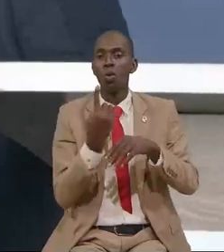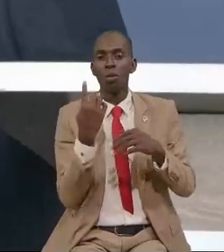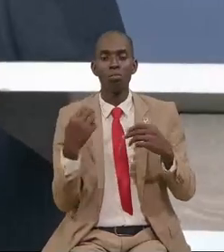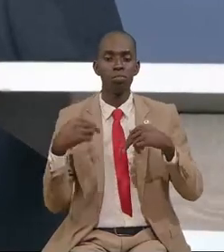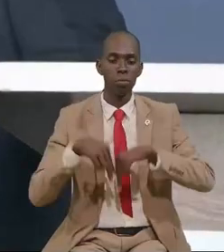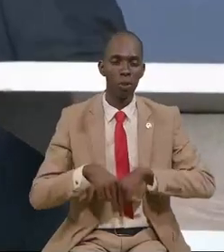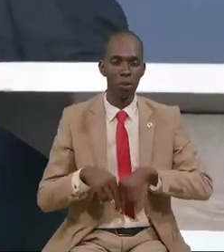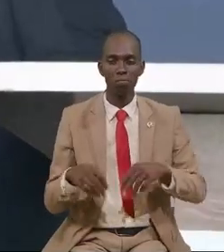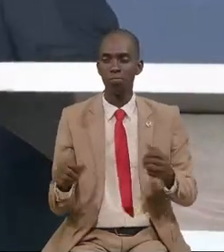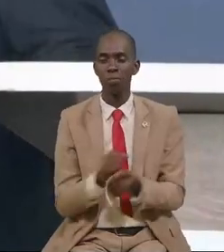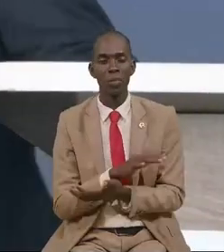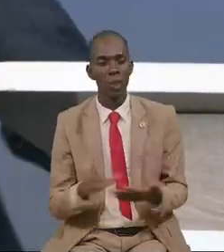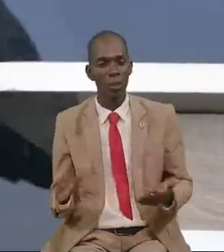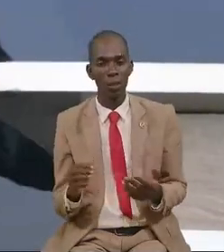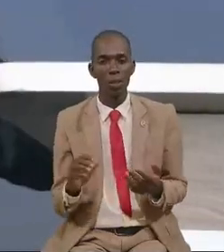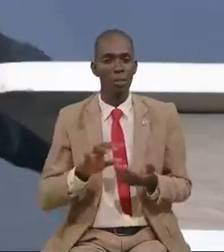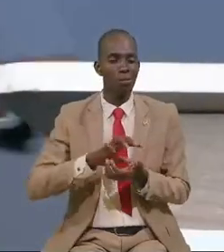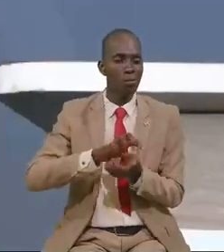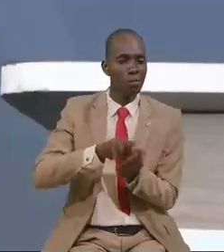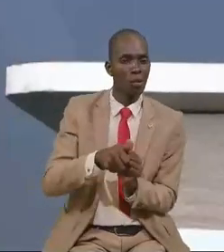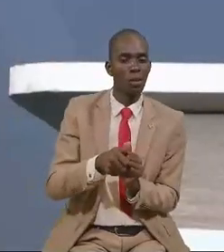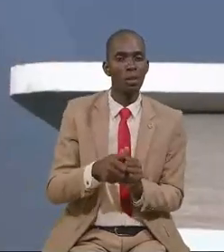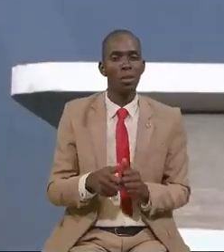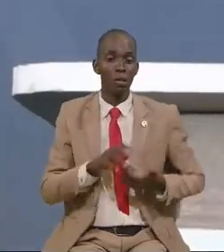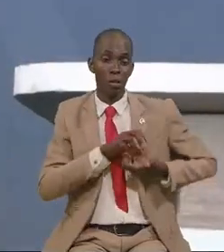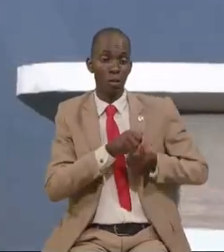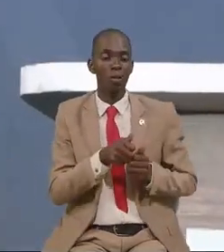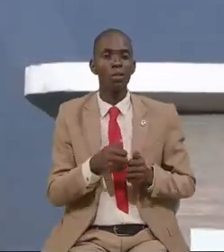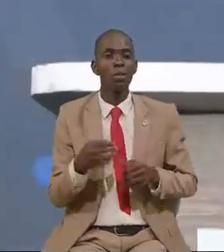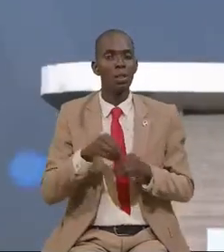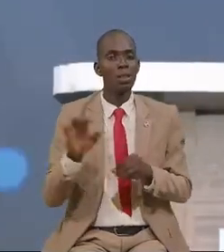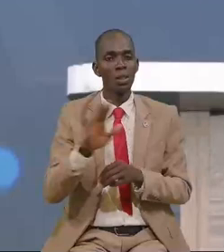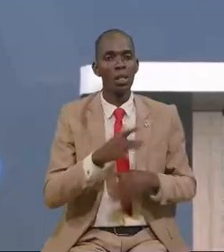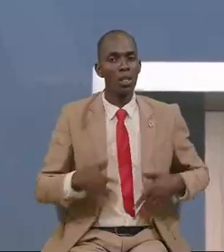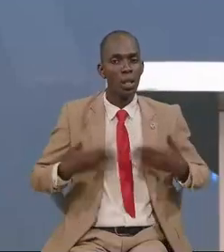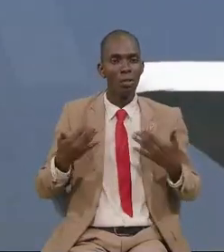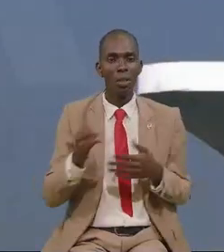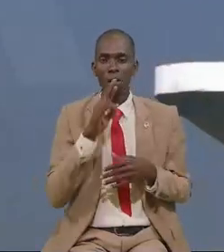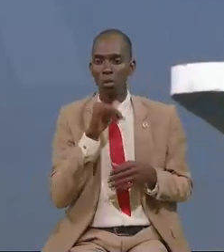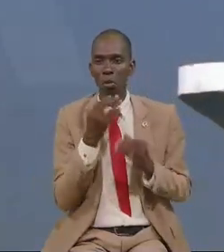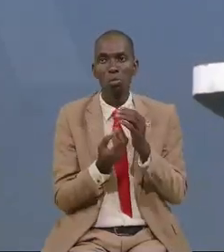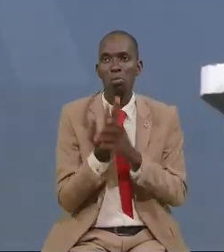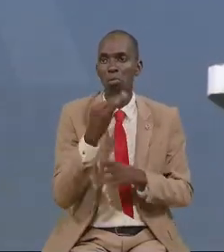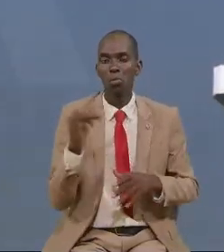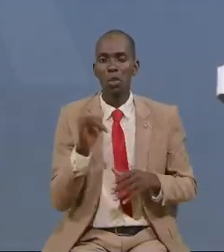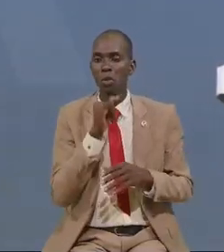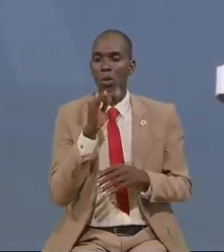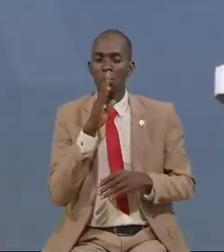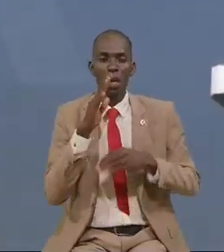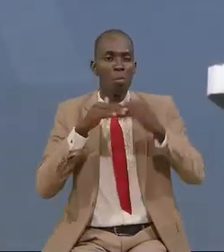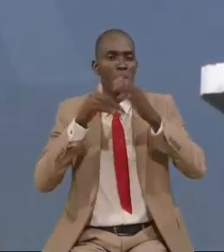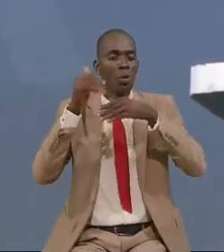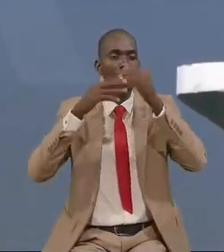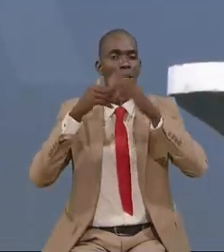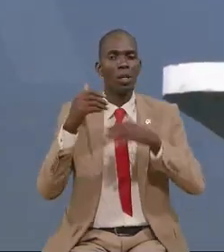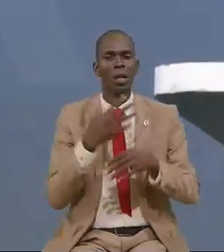sont dispersés dans leur vie. Ils ne grandissent pas, ils ne sont pas bâtis. Tu